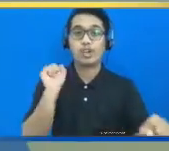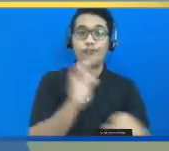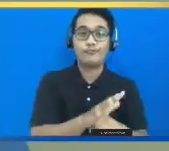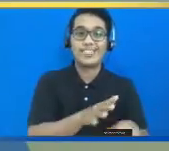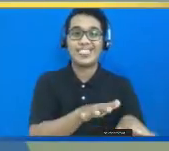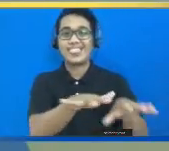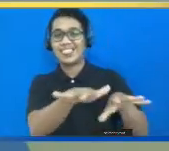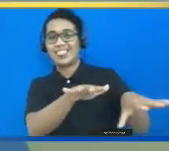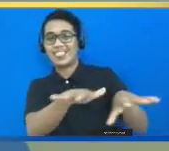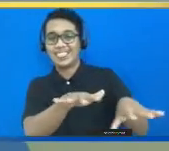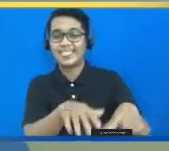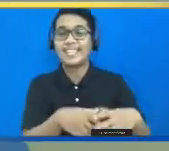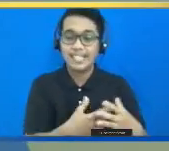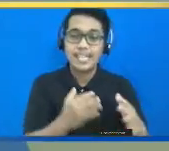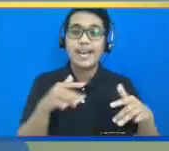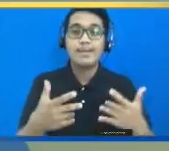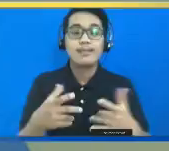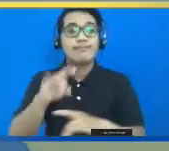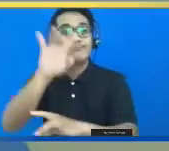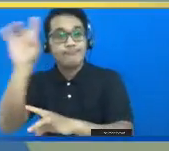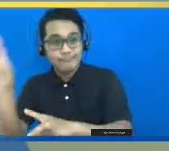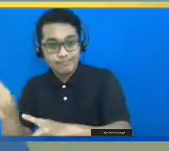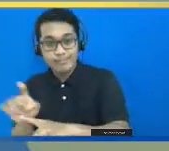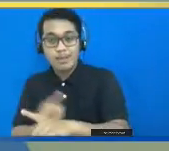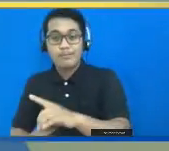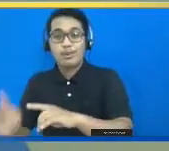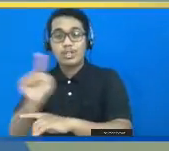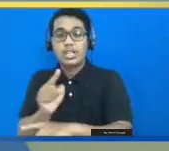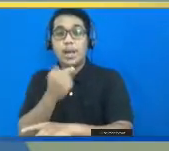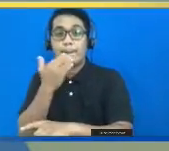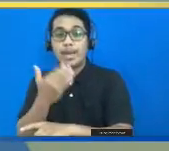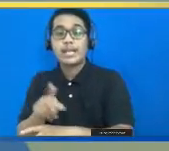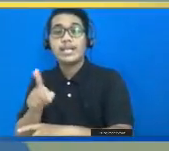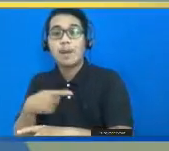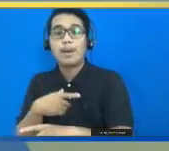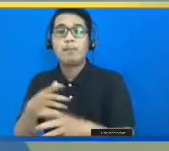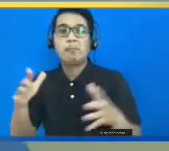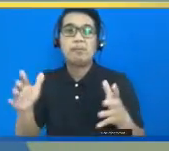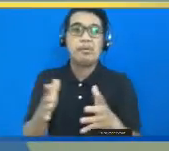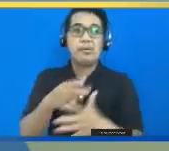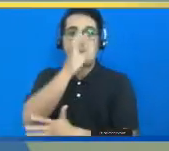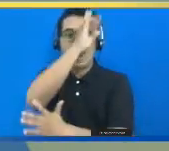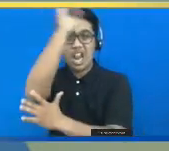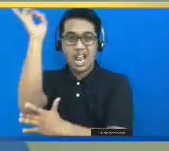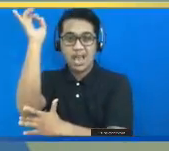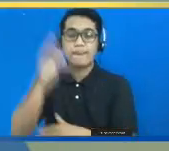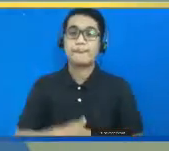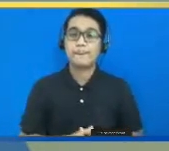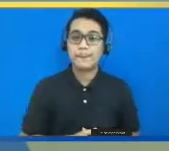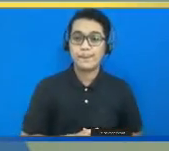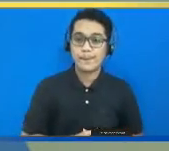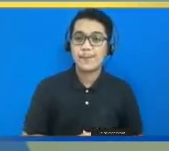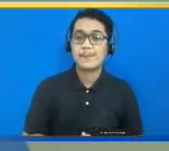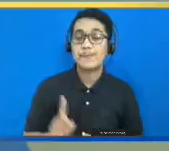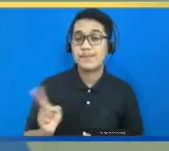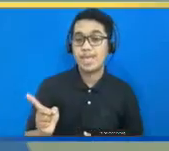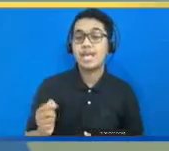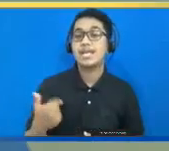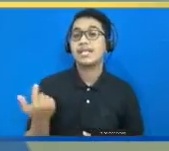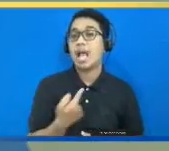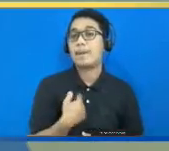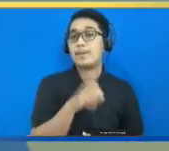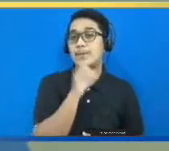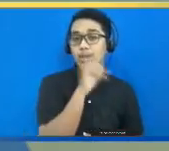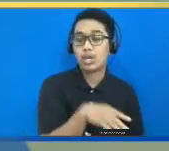19 dan juga untuk sektor-sektor prioritas yang biasanya adalah pada area Selain itu kami dapat sampaikan pula bahwa